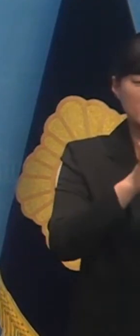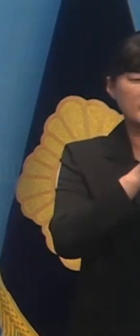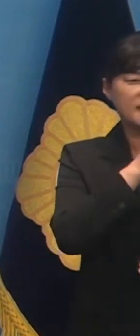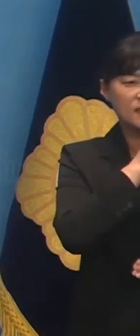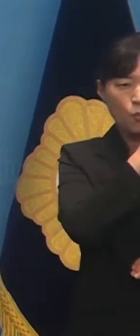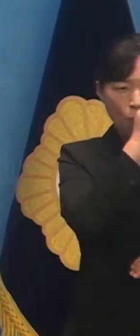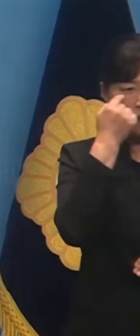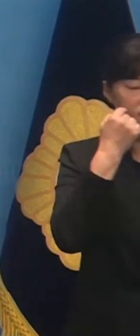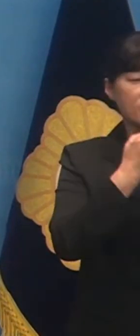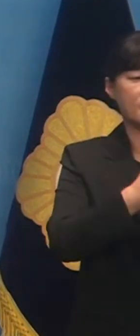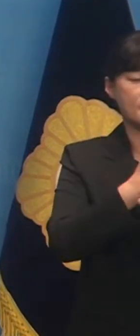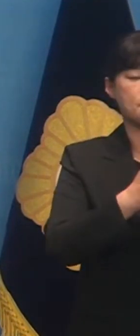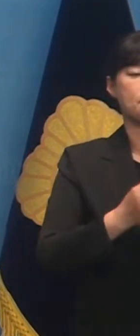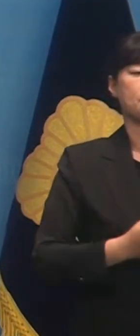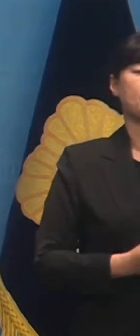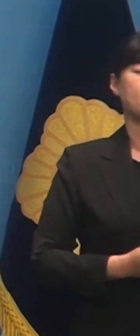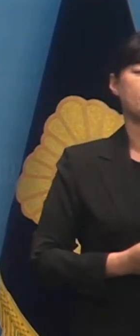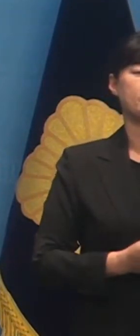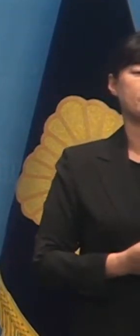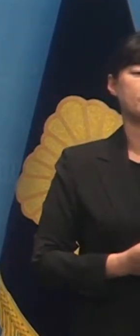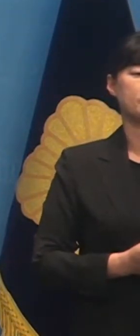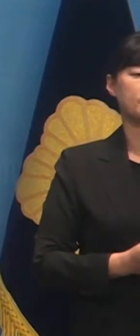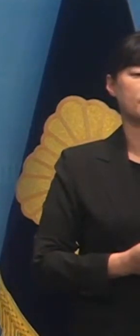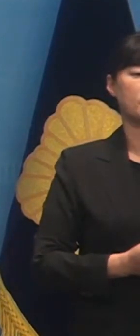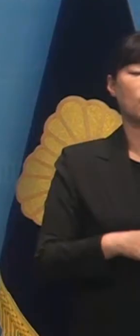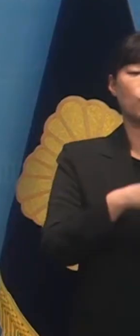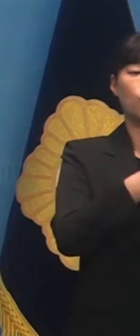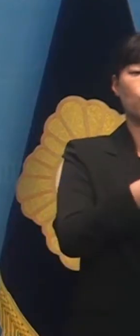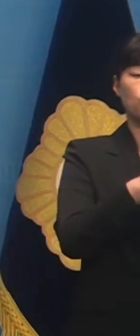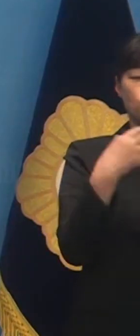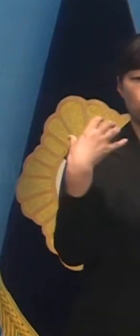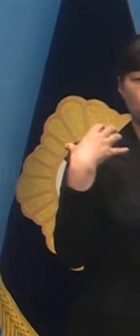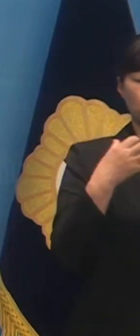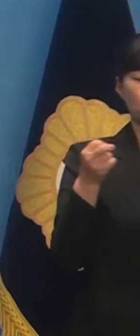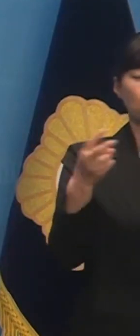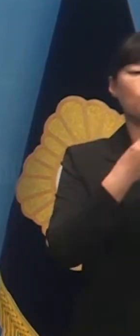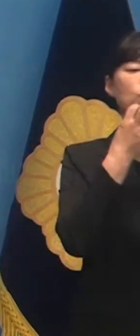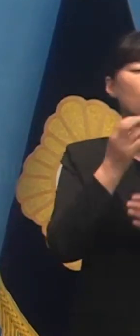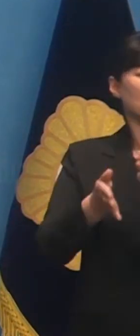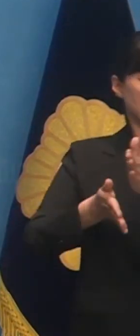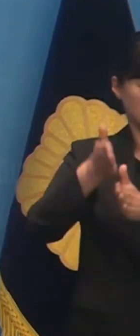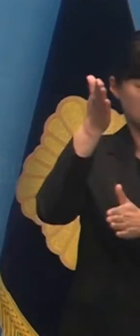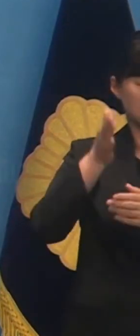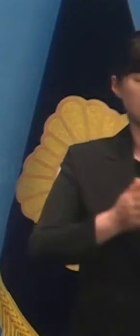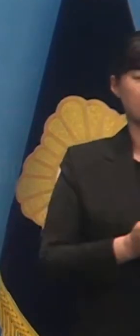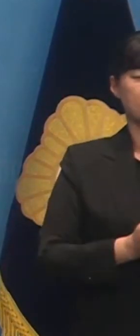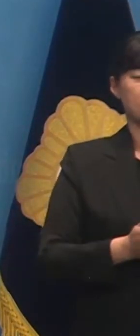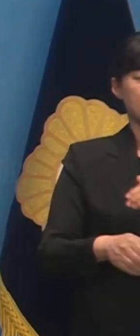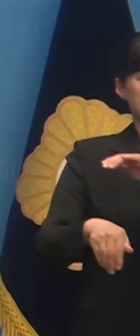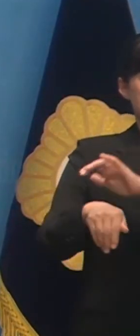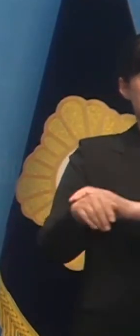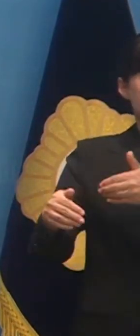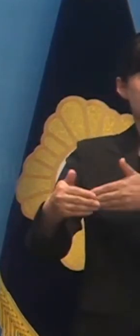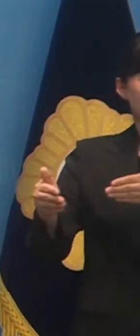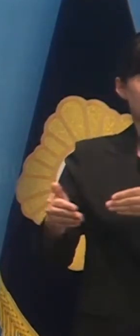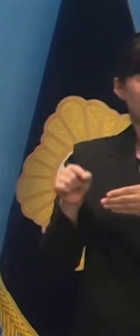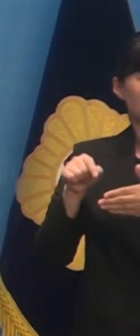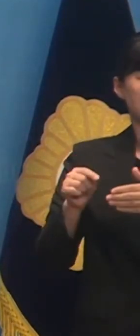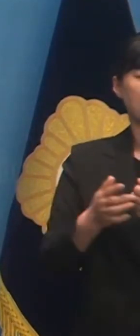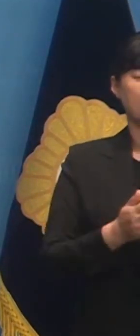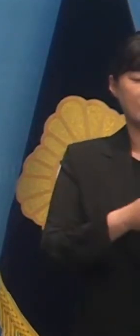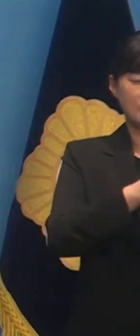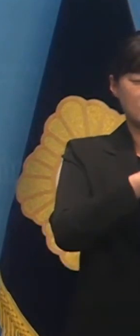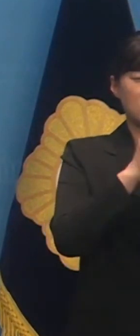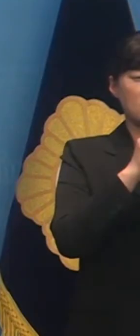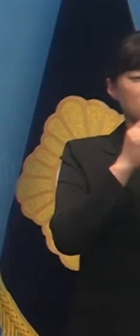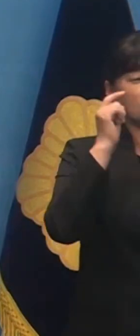진상을 규명해 나가겠습니다. 교육부에 이어 서울시까지 극우사관과 여론